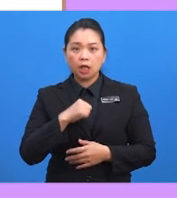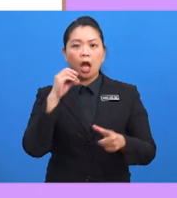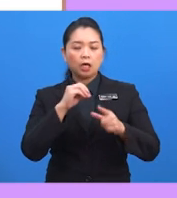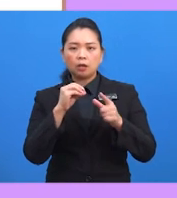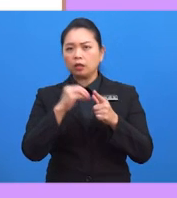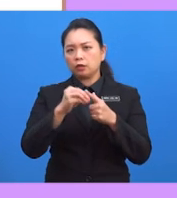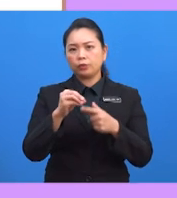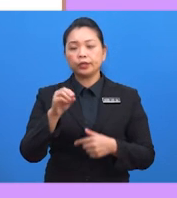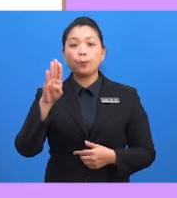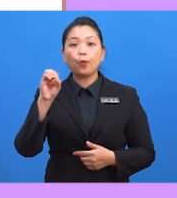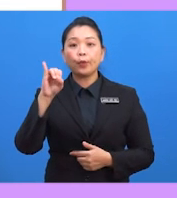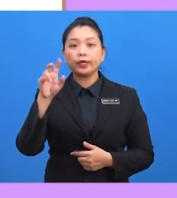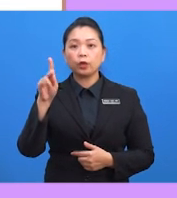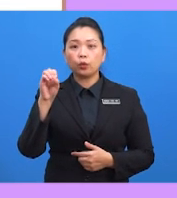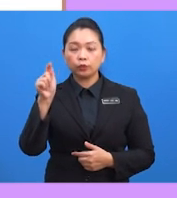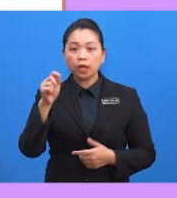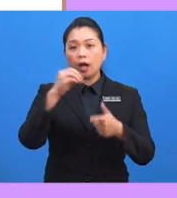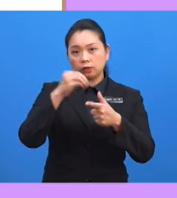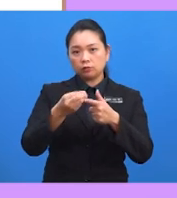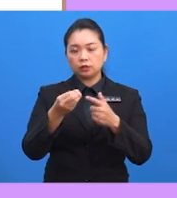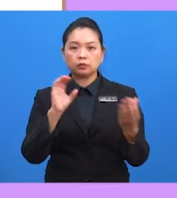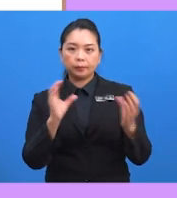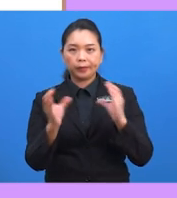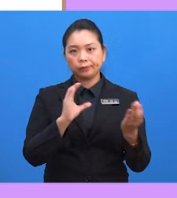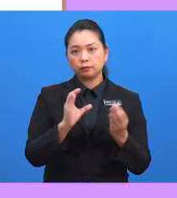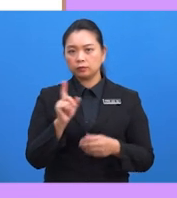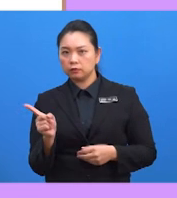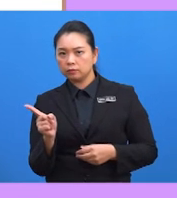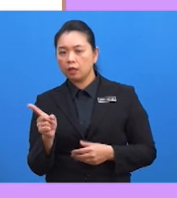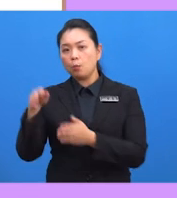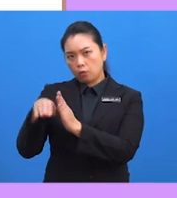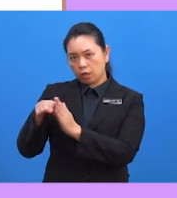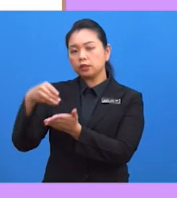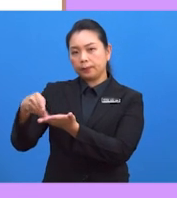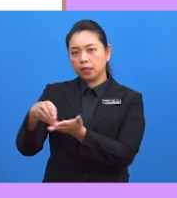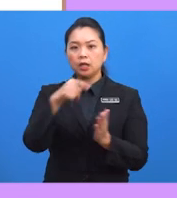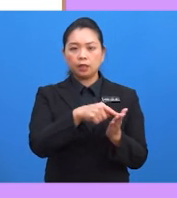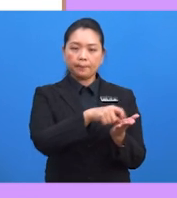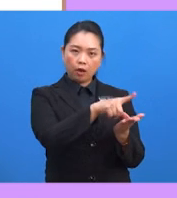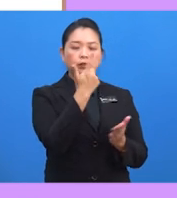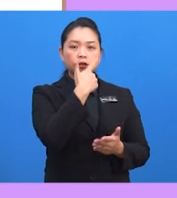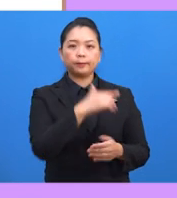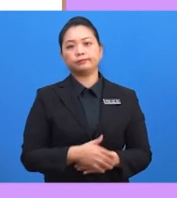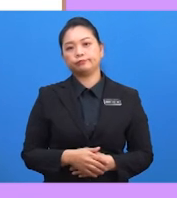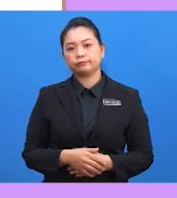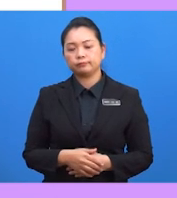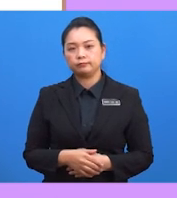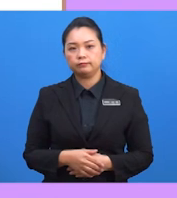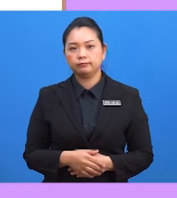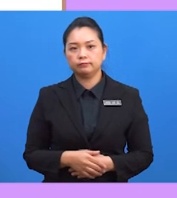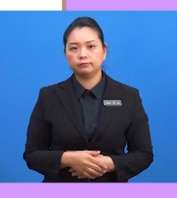boleh membuat perbandingan harga dengan peniaga lain dan membeli dengan peniaga yang tidak menaikkan harga